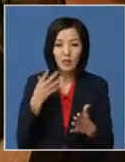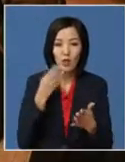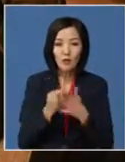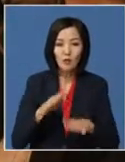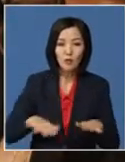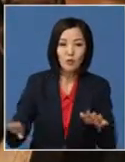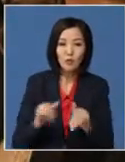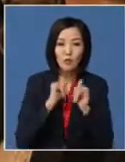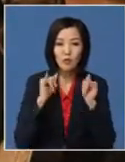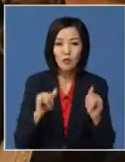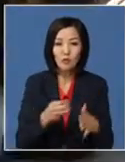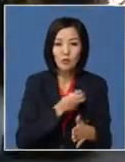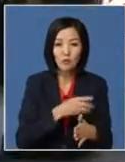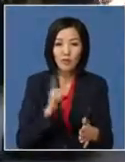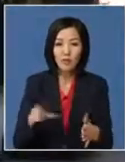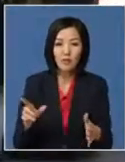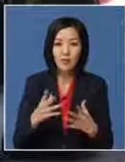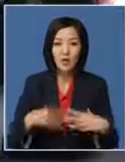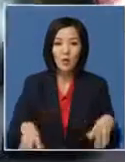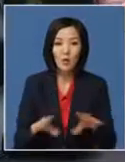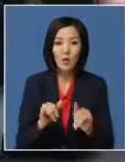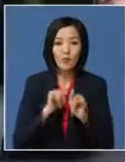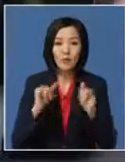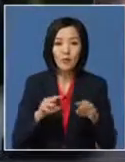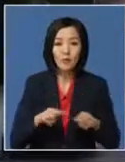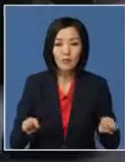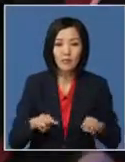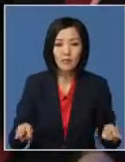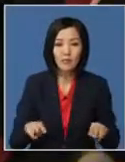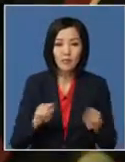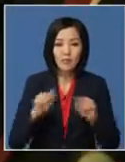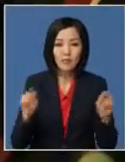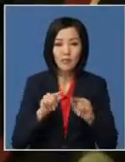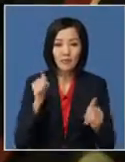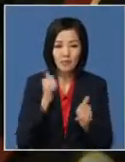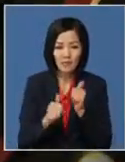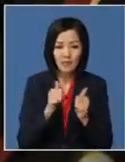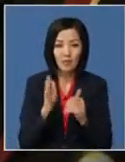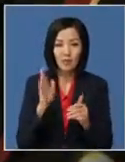дамуына үлес қосқан жомарттарды қоғамдық даму министрлігі де насихаттаудан жалықпақ емес.